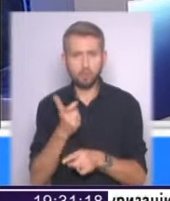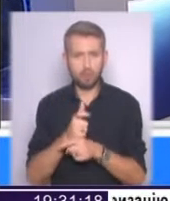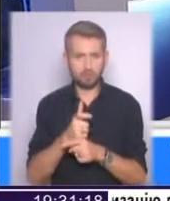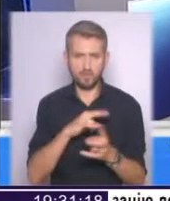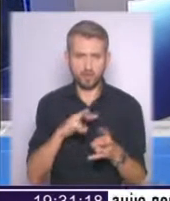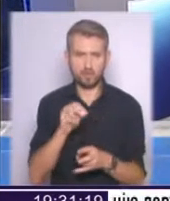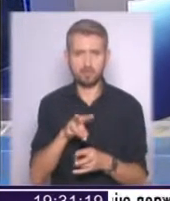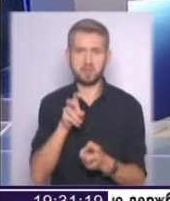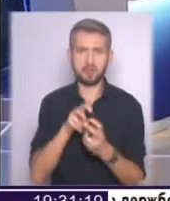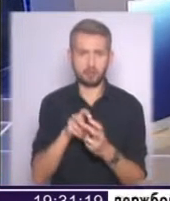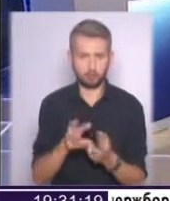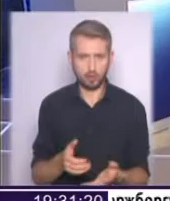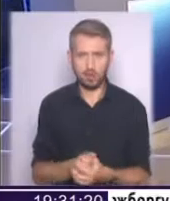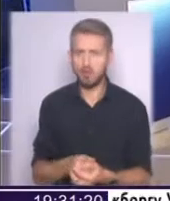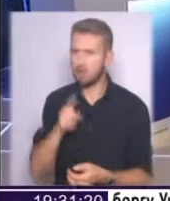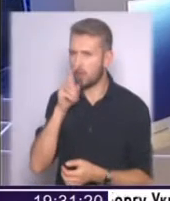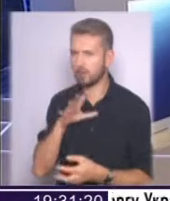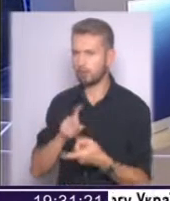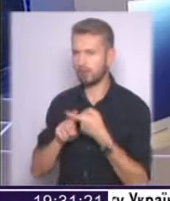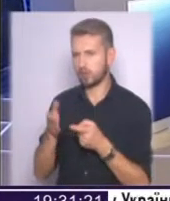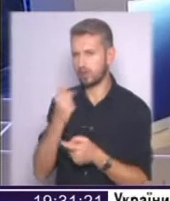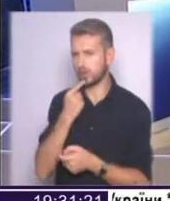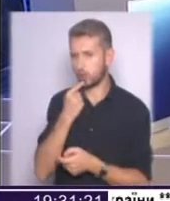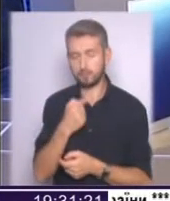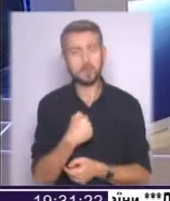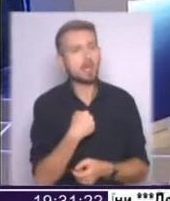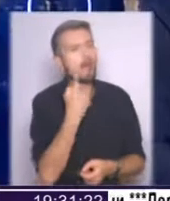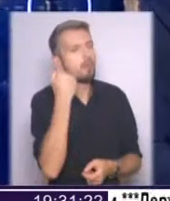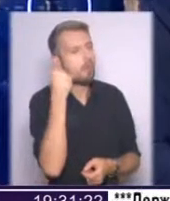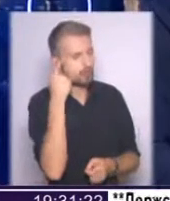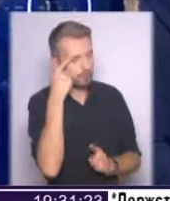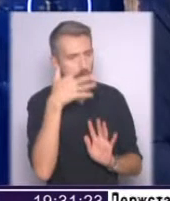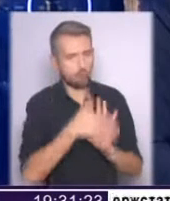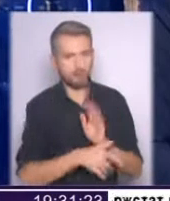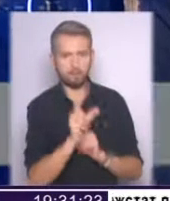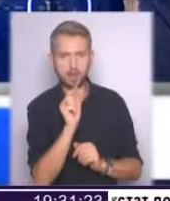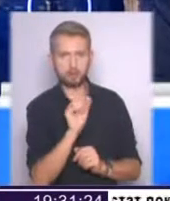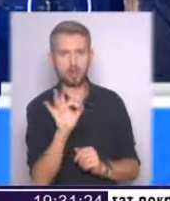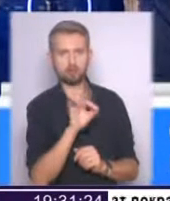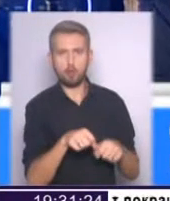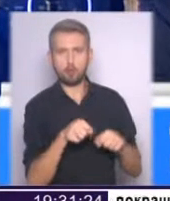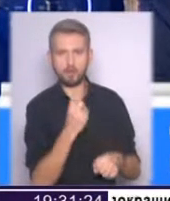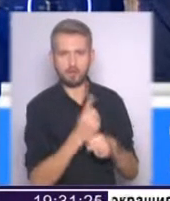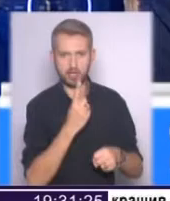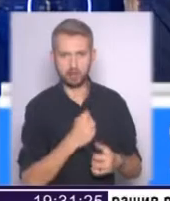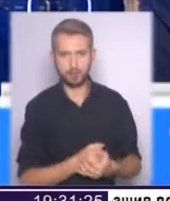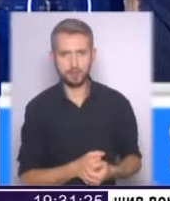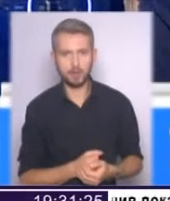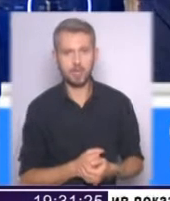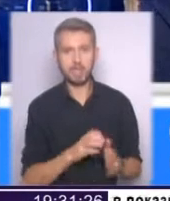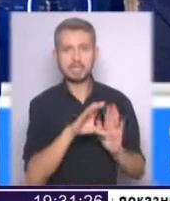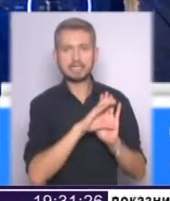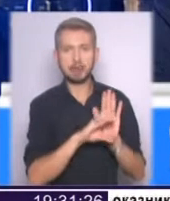Зрозуміло. Дякую. Поганий був зв'язок, але давайте спробуємо. Ну, я, в принципі, почув, зрозумів. Перше, щодо права вето.